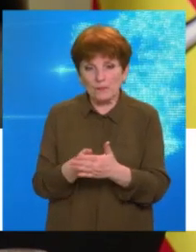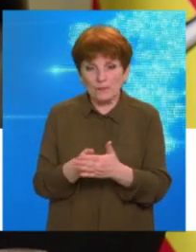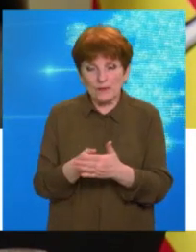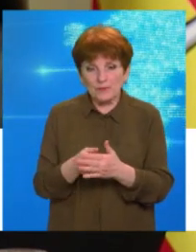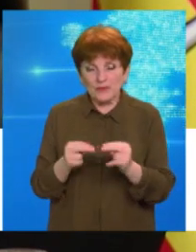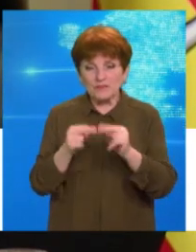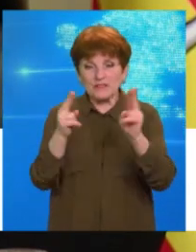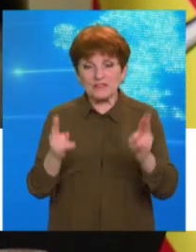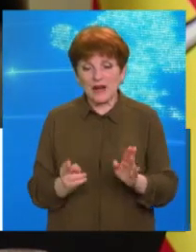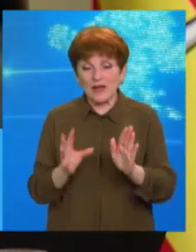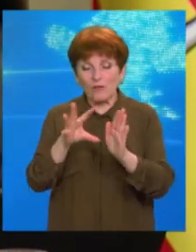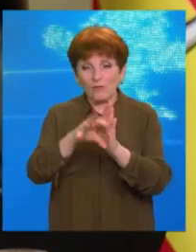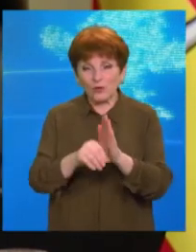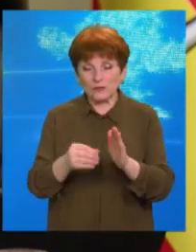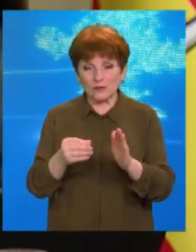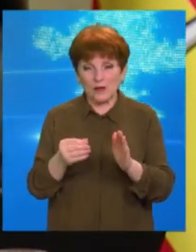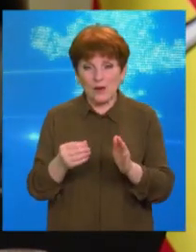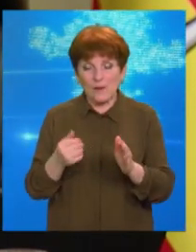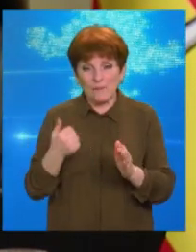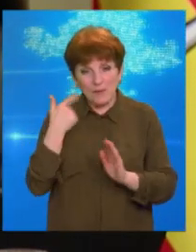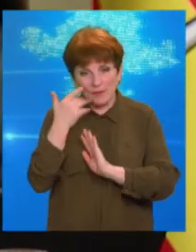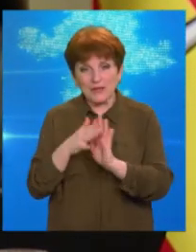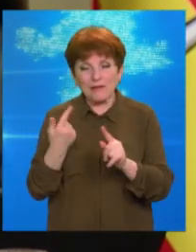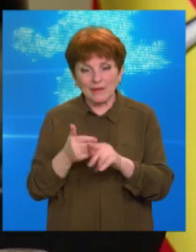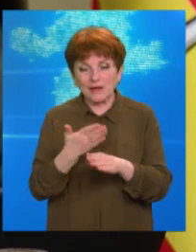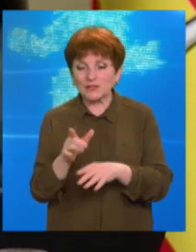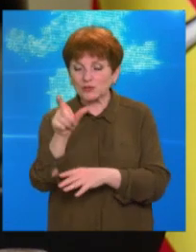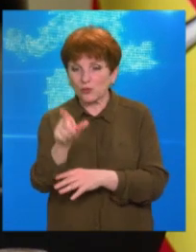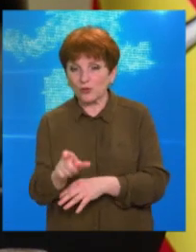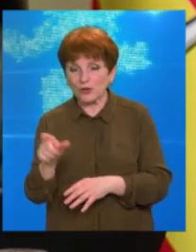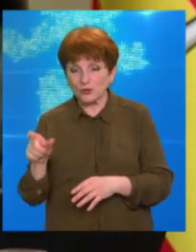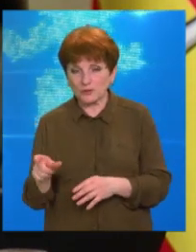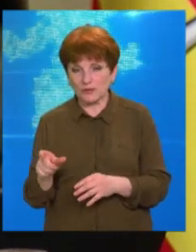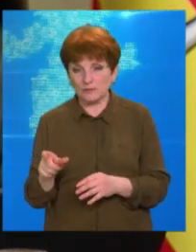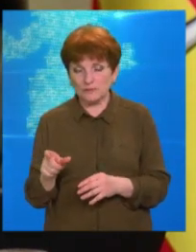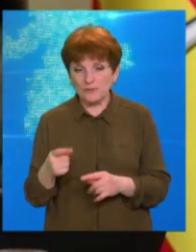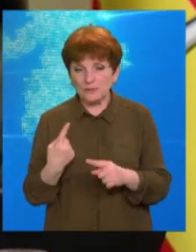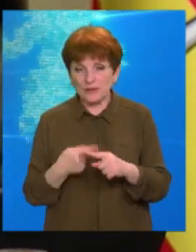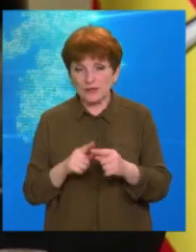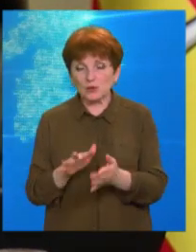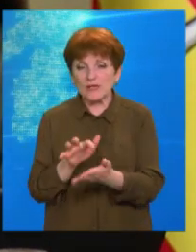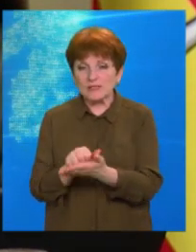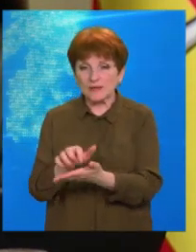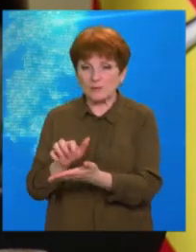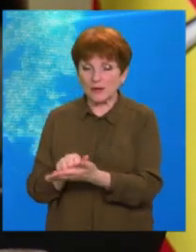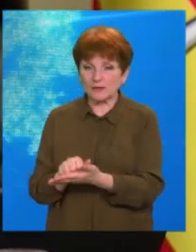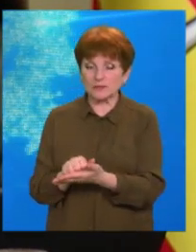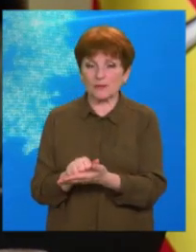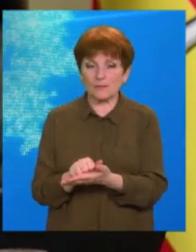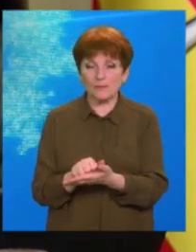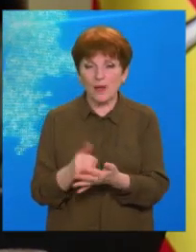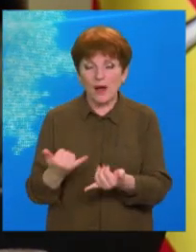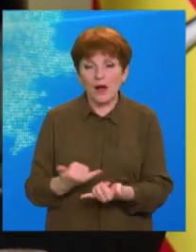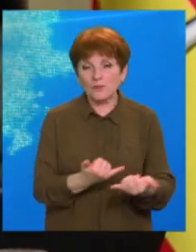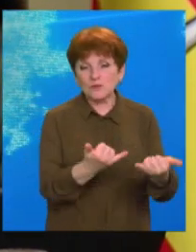федеральных вводных, понимая, что эта категория, которая занимается